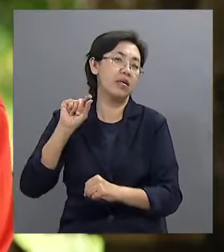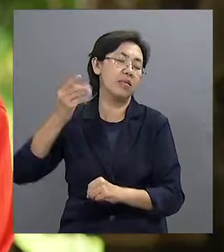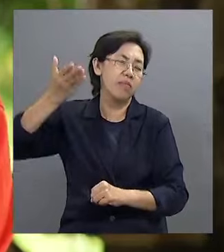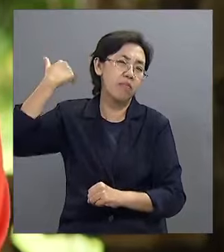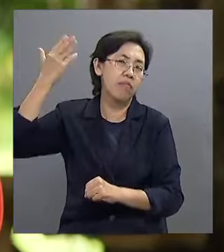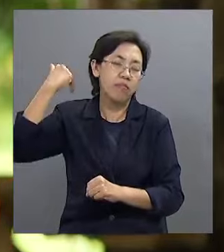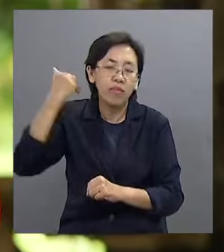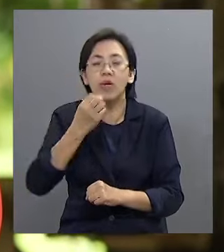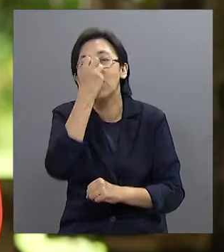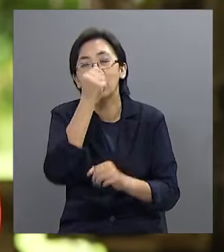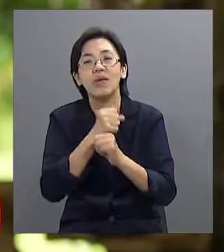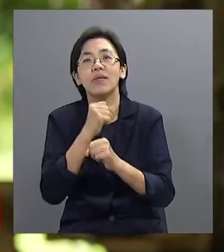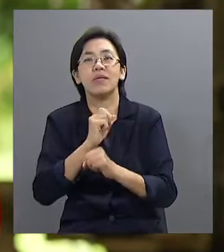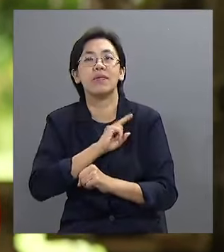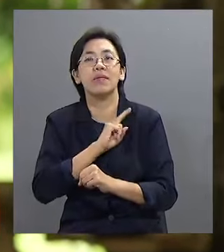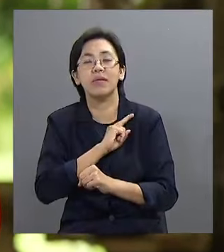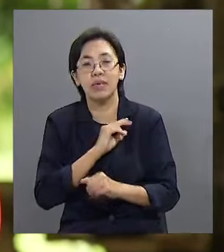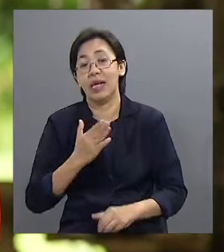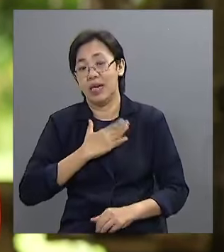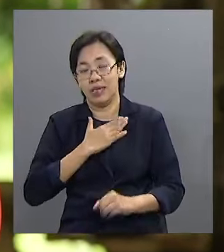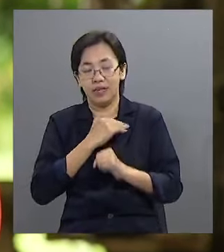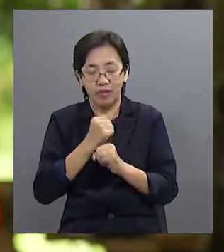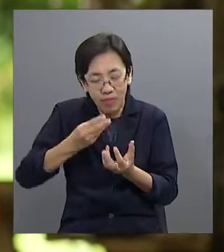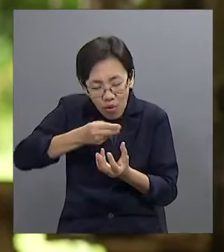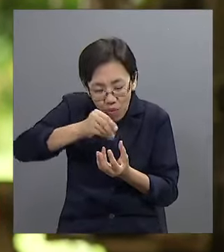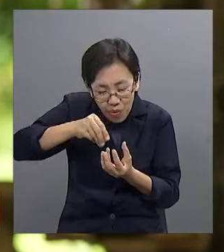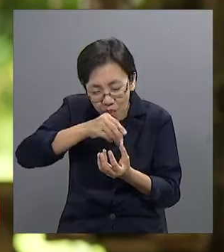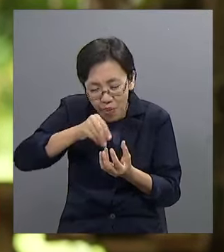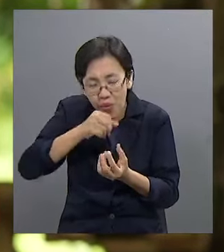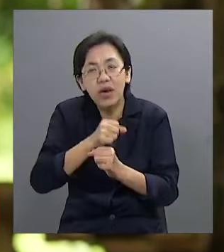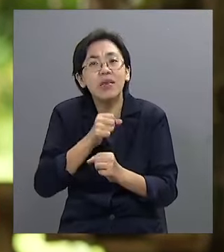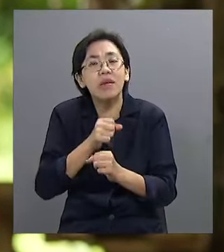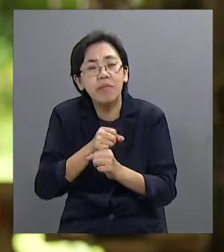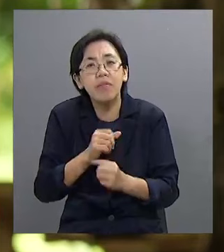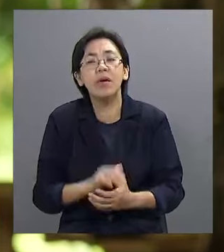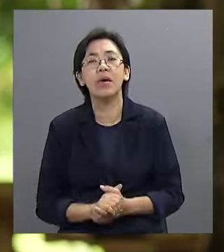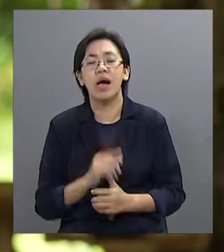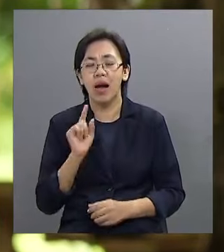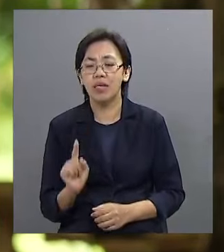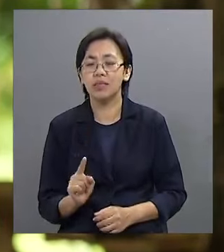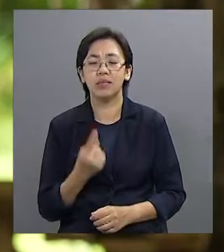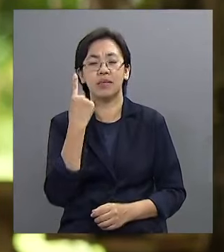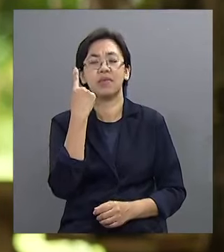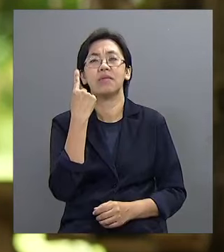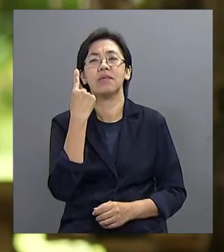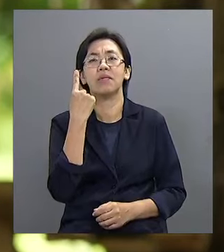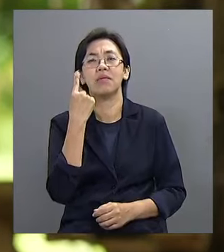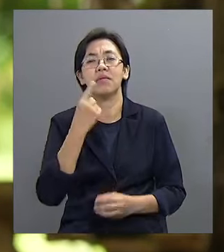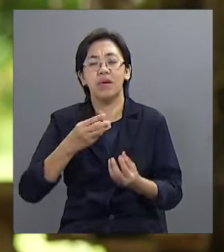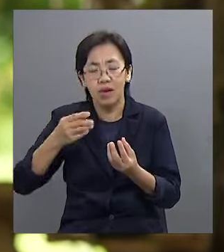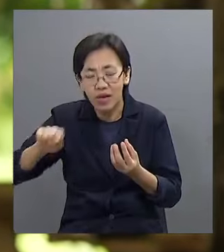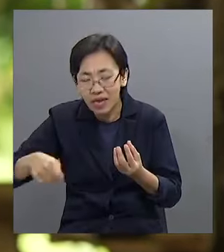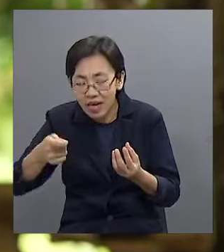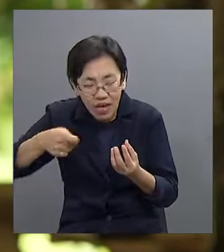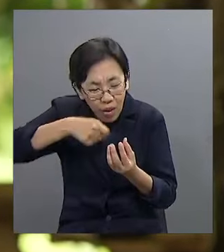พอซื้อมาแล้วเราก็ทำพอทำเสร็จแล้วก็อ๋อต้องทำแบบนี้แต่ว่าทำครั้งแรกๆนั้นทำไปจะได้สักประมา